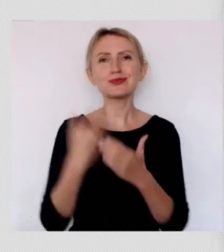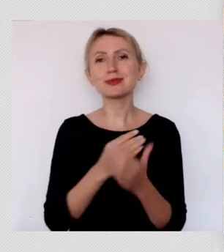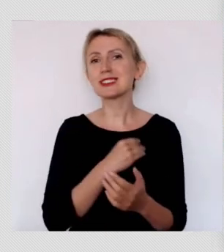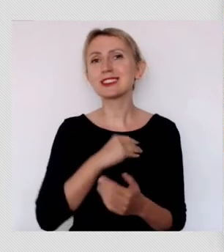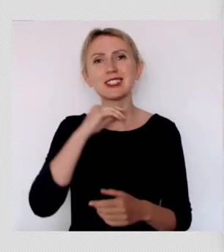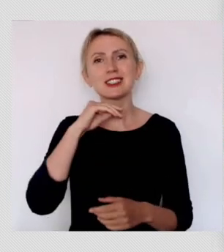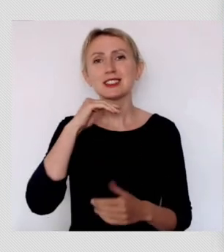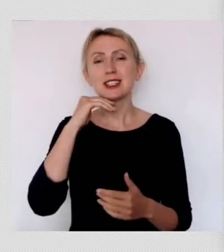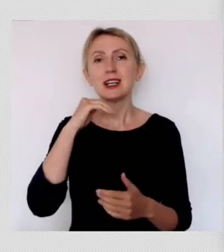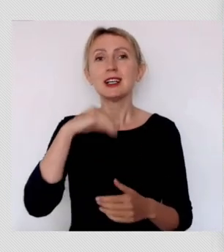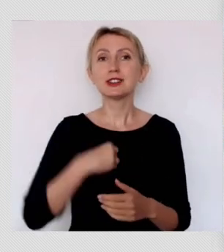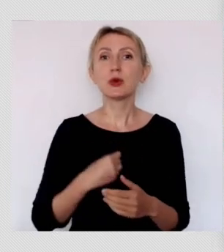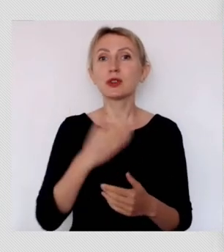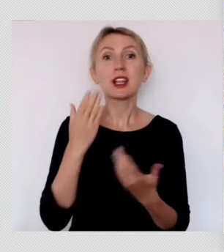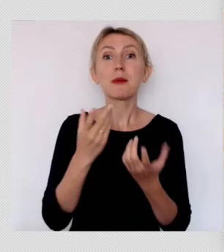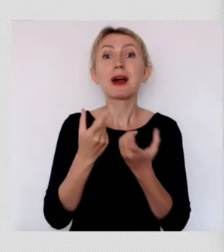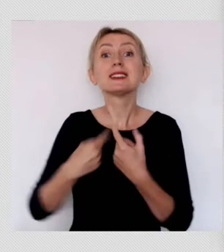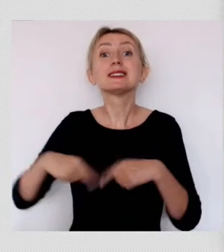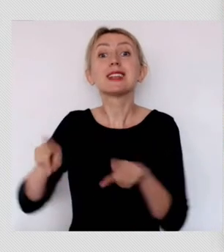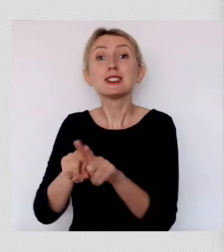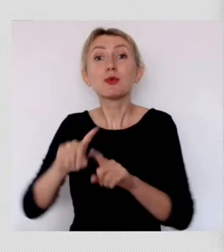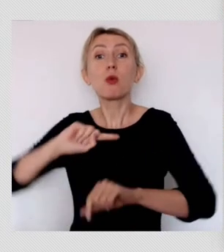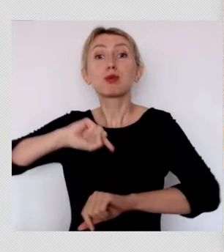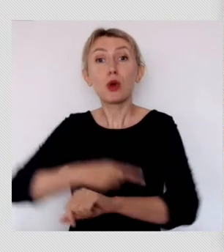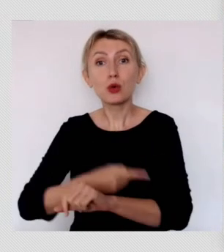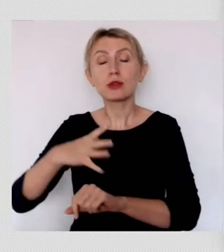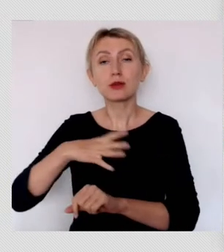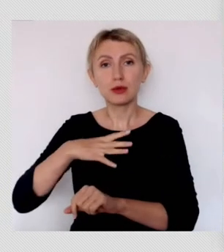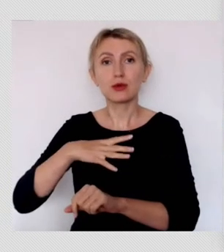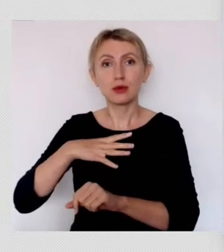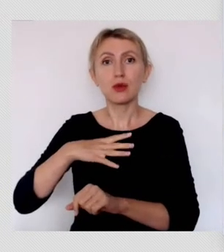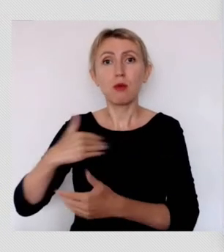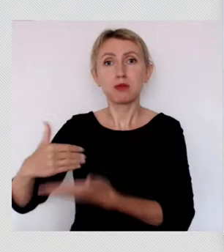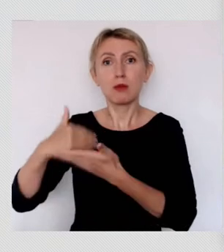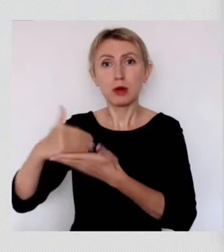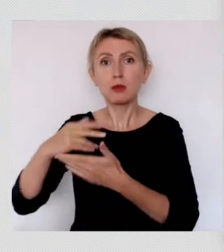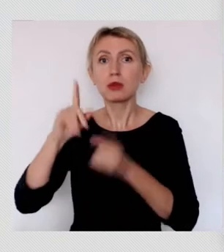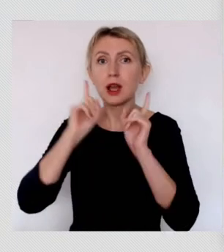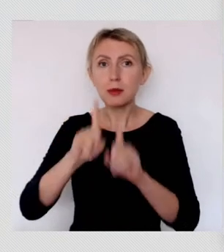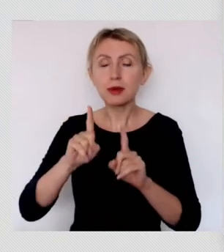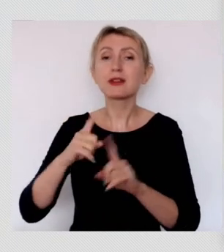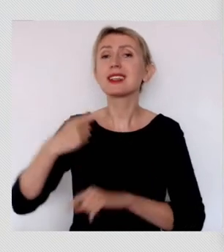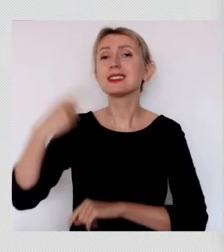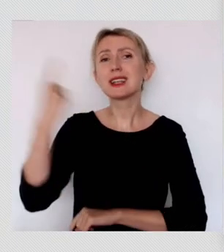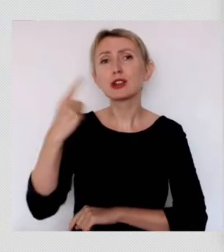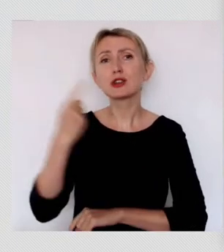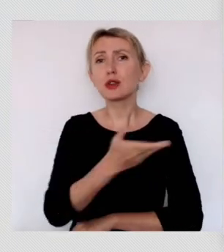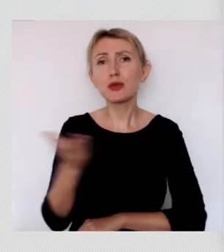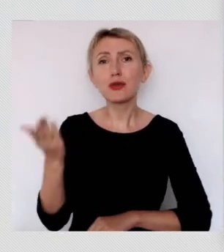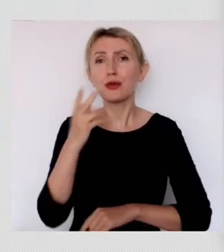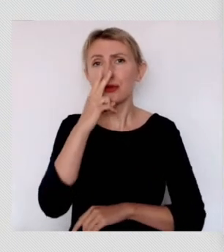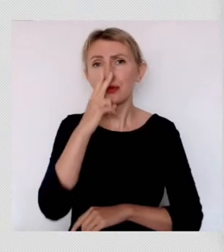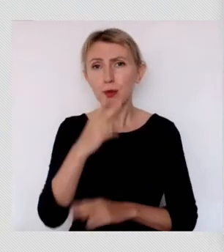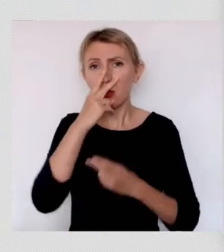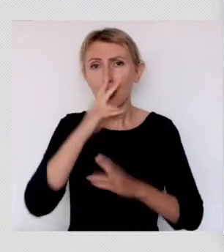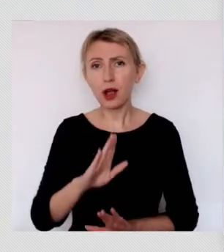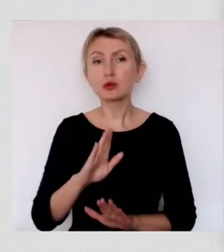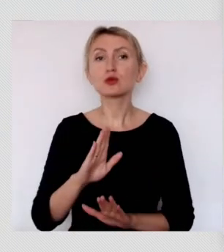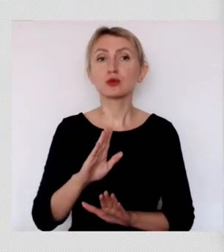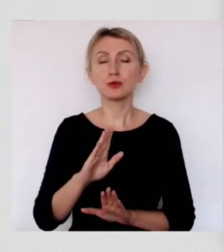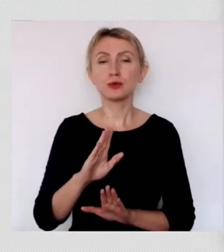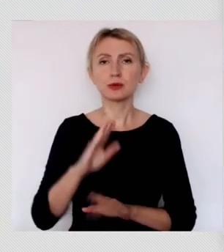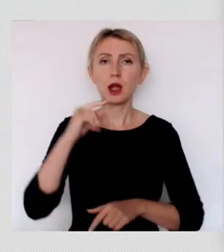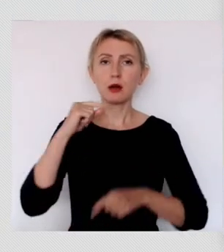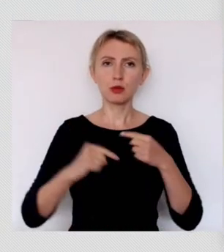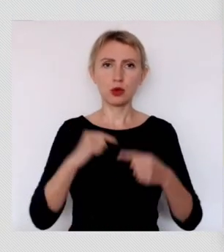ma ze mną zespołu prokuratorów, którzy się temu przysługują, bo rzeczywiście te zagrożenia, które Państwo identyfikują dla